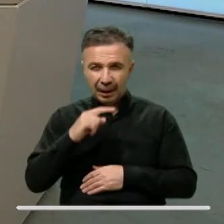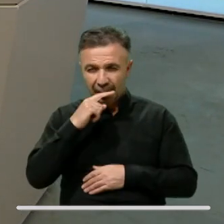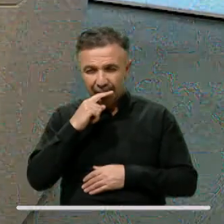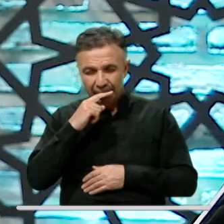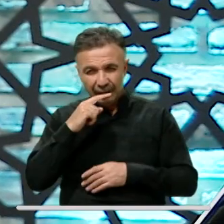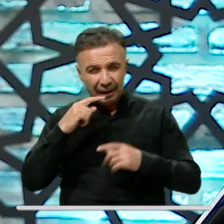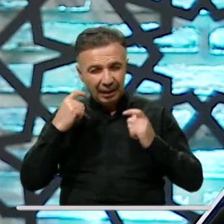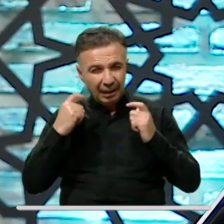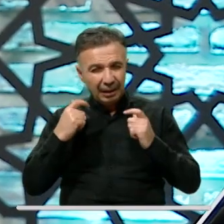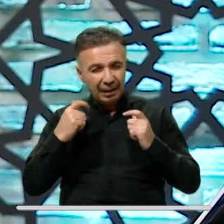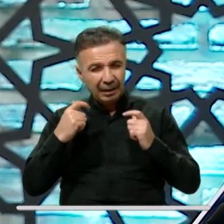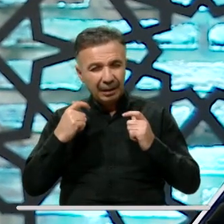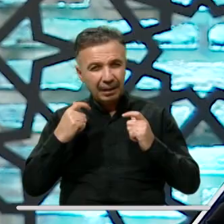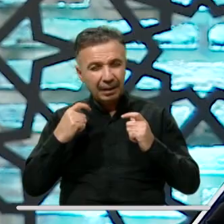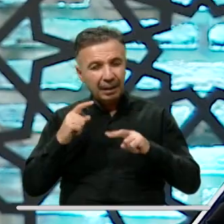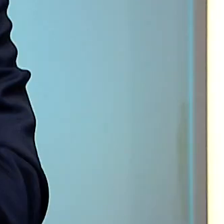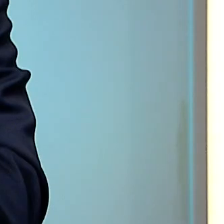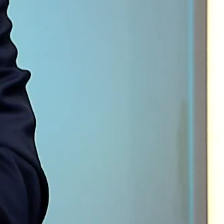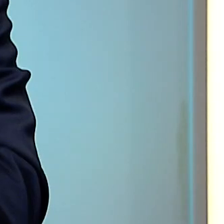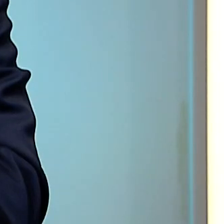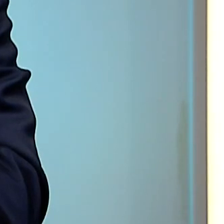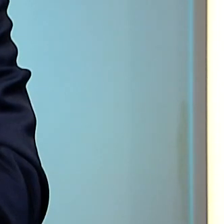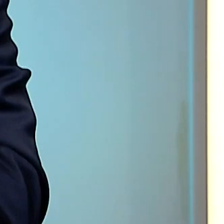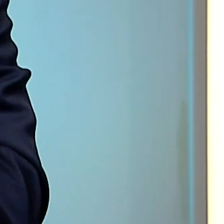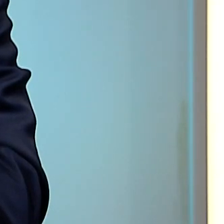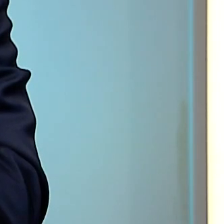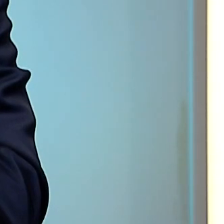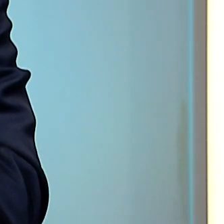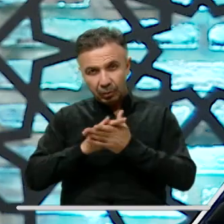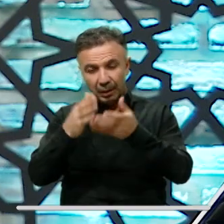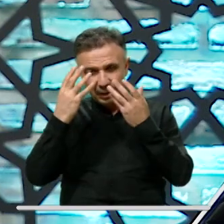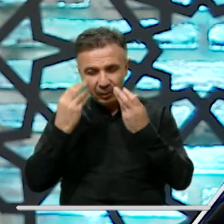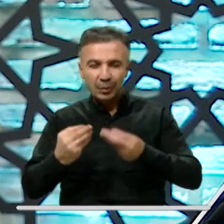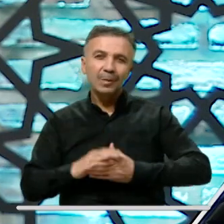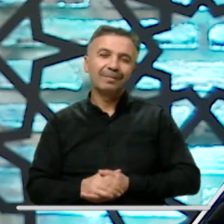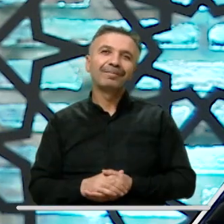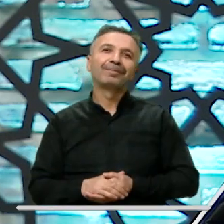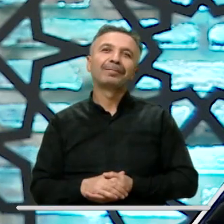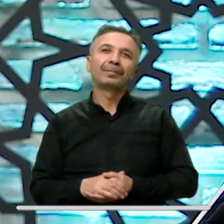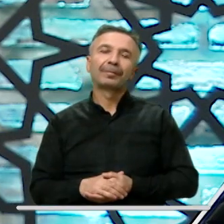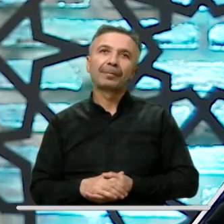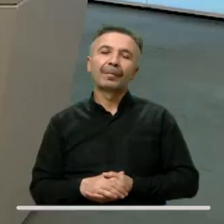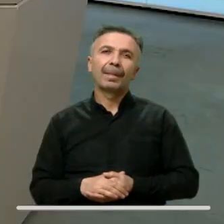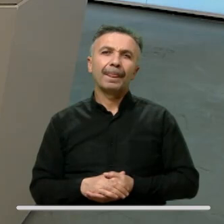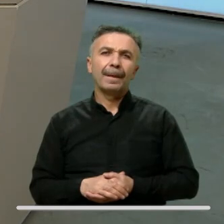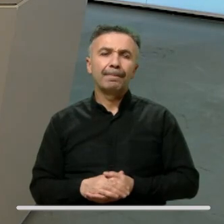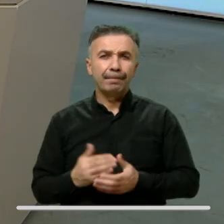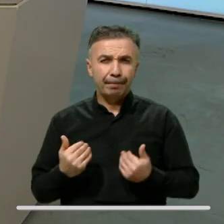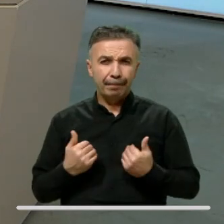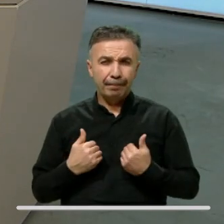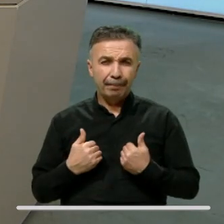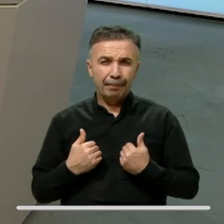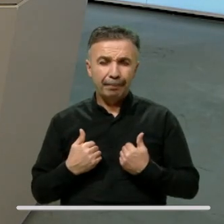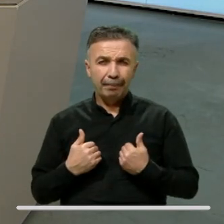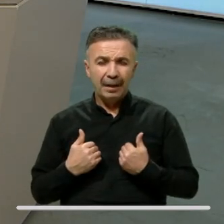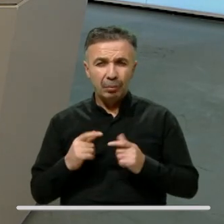Bey telefon attığımızda. Hoş geldiniz. Teşekkür ederim. Selamun aleyküm. Ve aleyküm selam. Allah razı olsun. Benim sualim